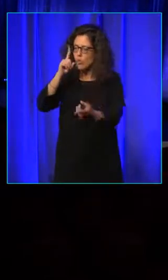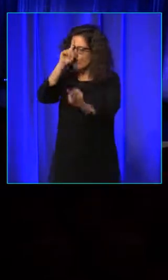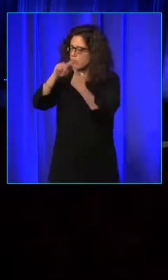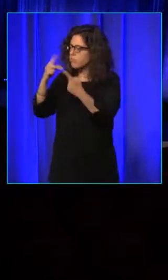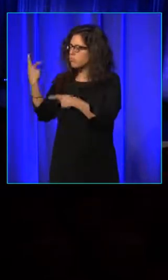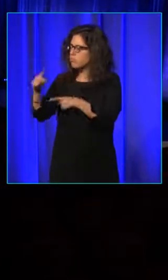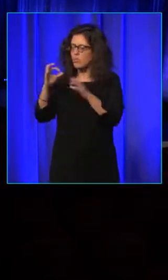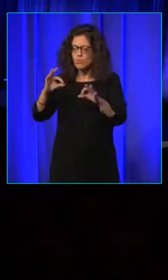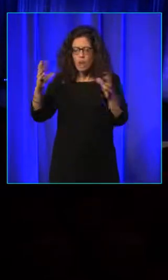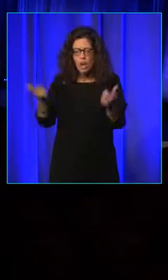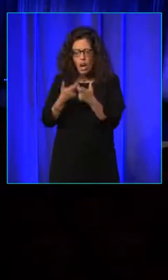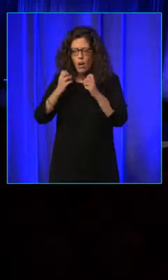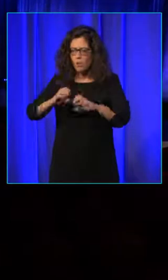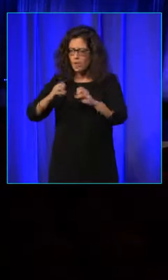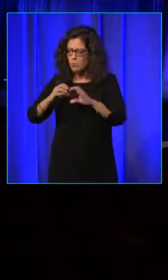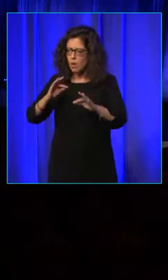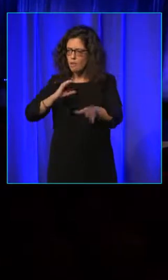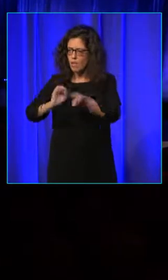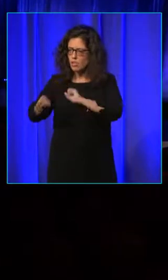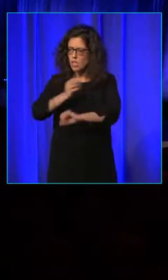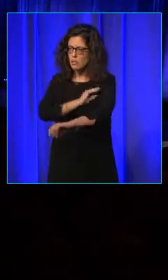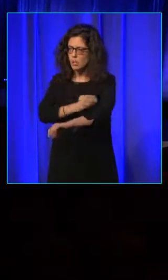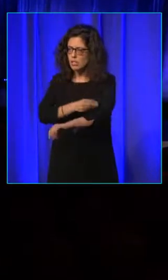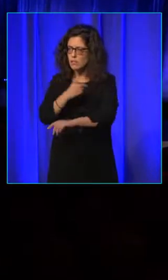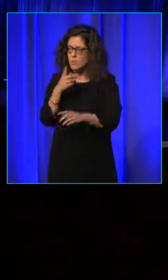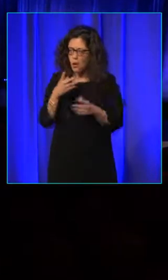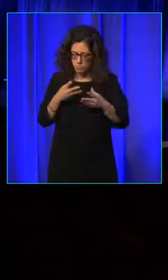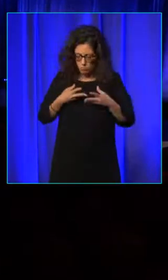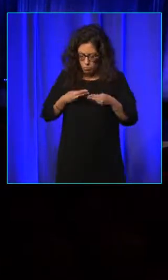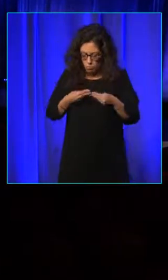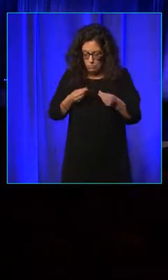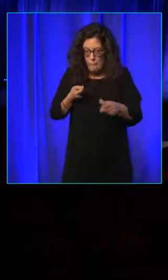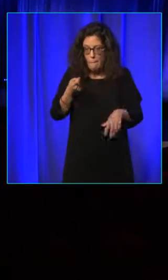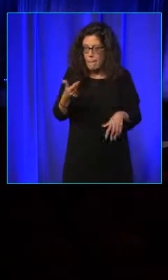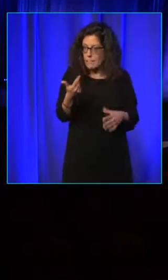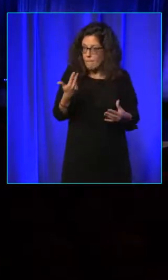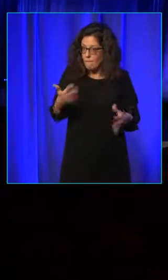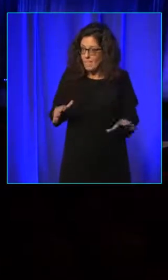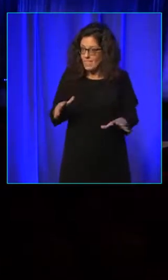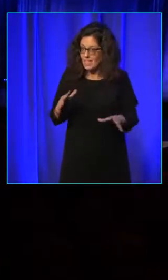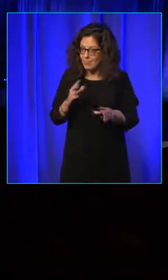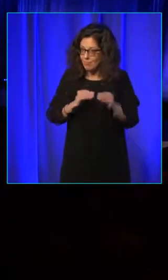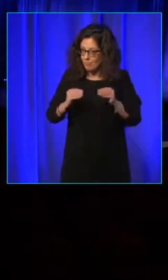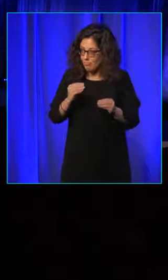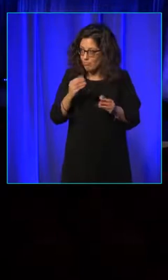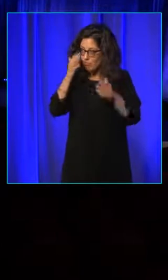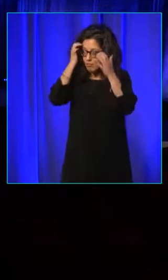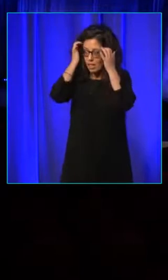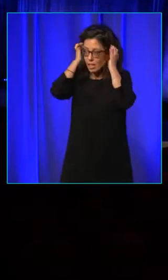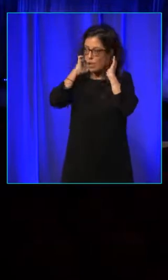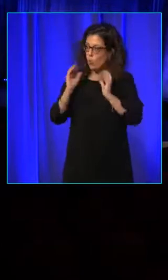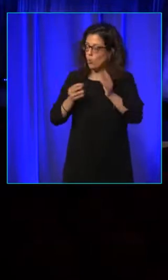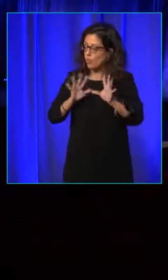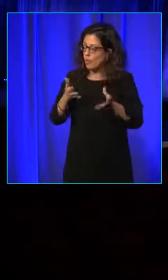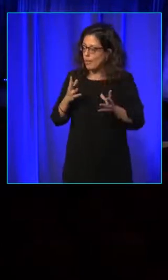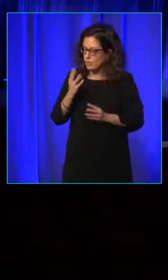sportifs, une fois que la lésion est quasiment rétablie au niveau organique? Ou bien est-ce que ça peut accélérer la récupération?